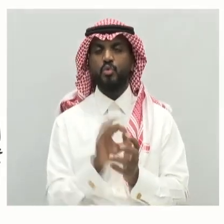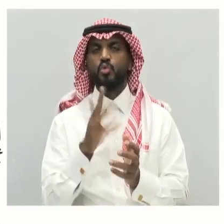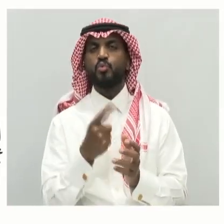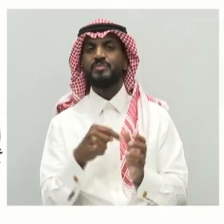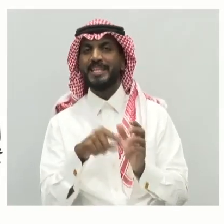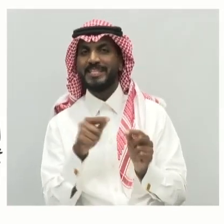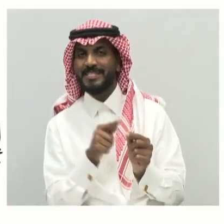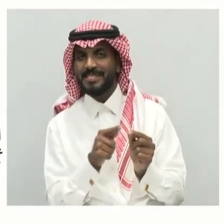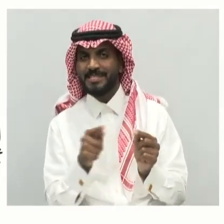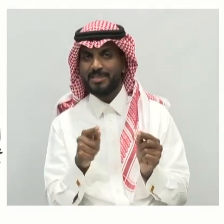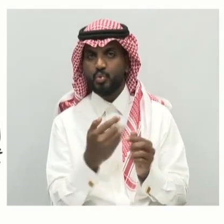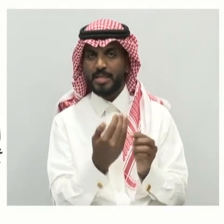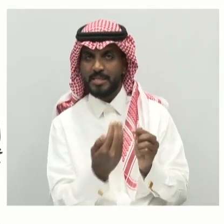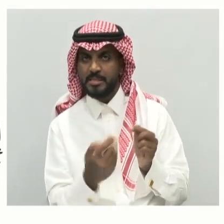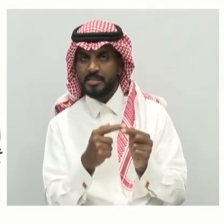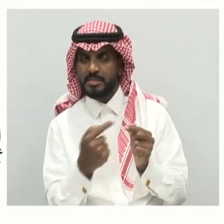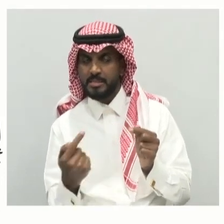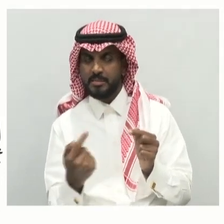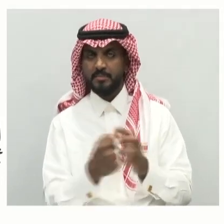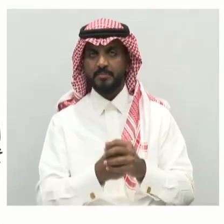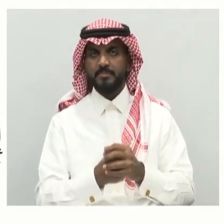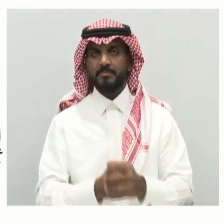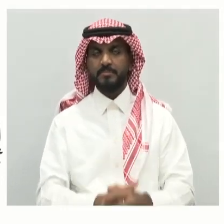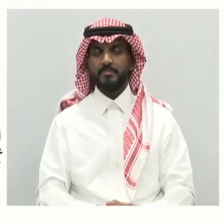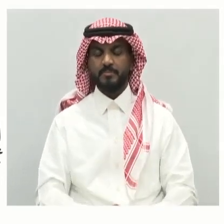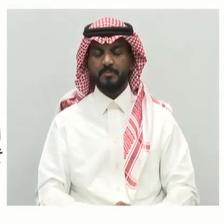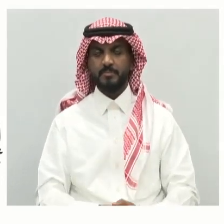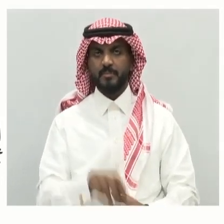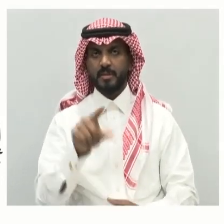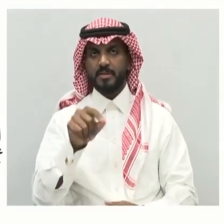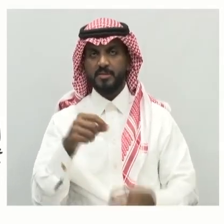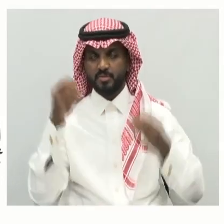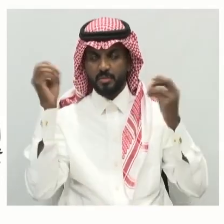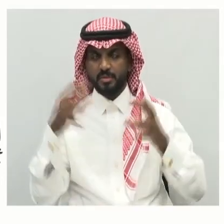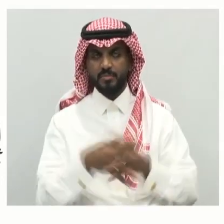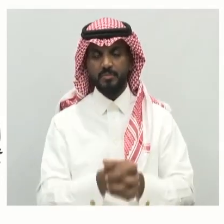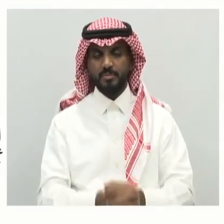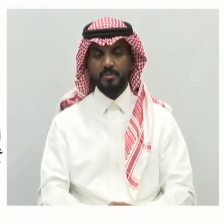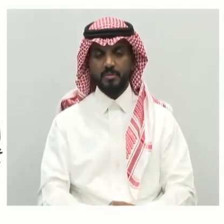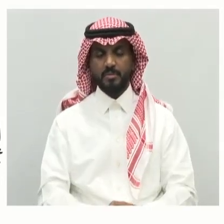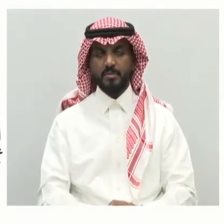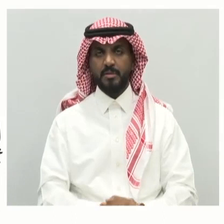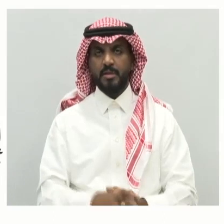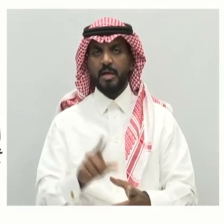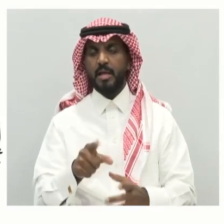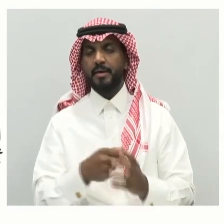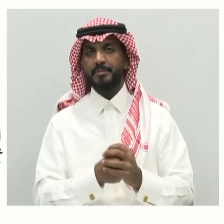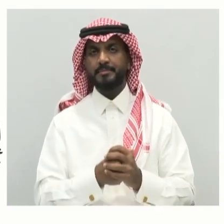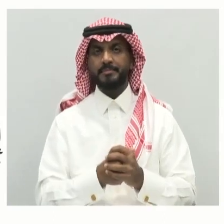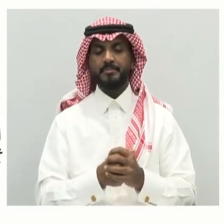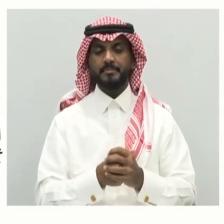تنزل عن السطر قليلا احسنتم وبارك الله فيكم الان احبابي الطلاب